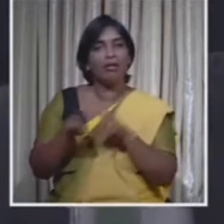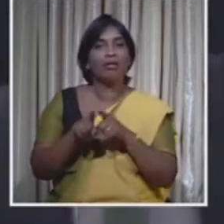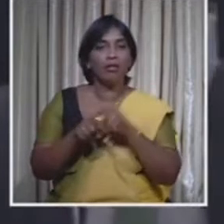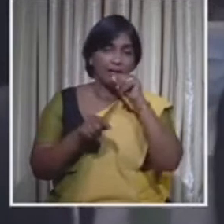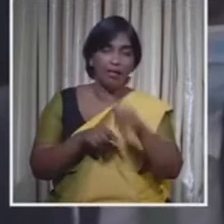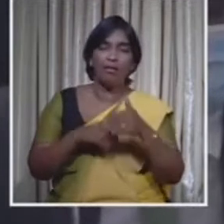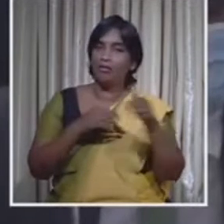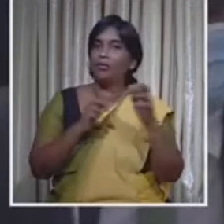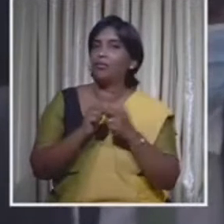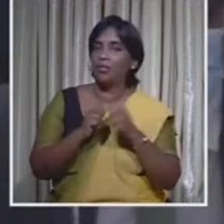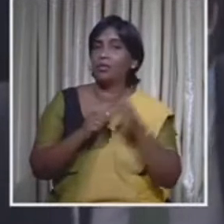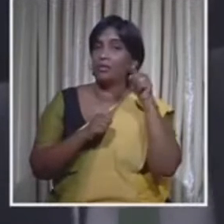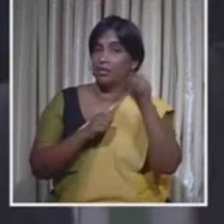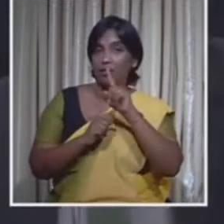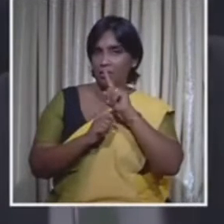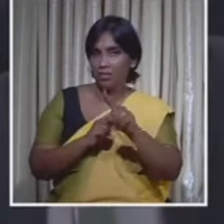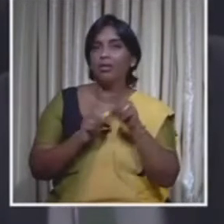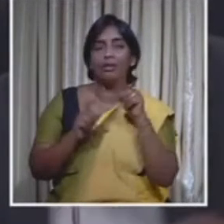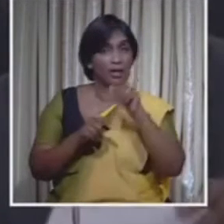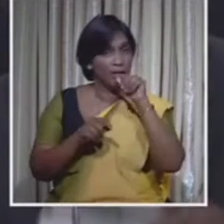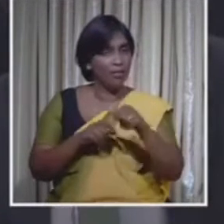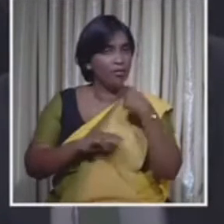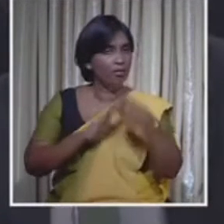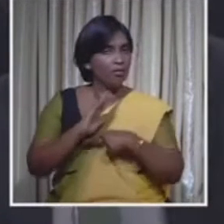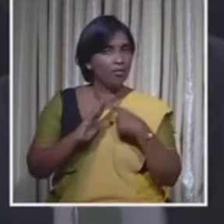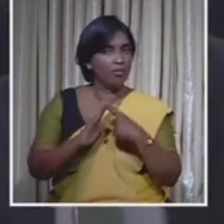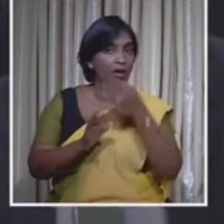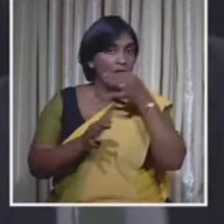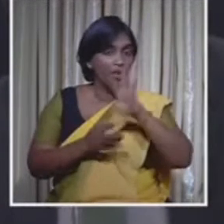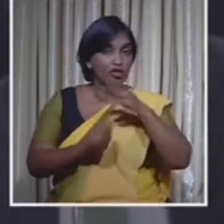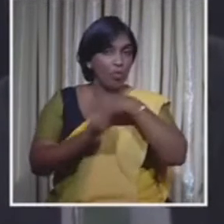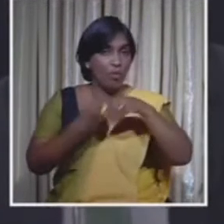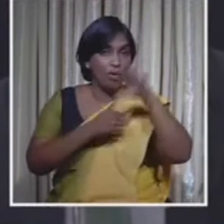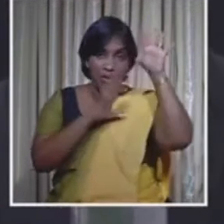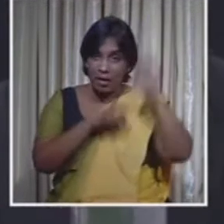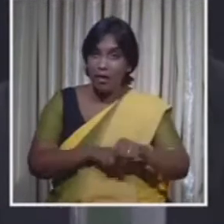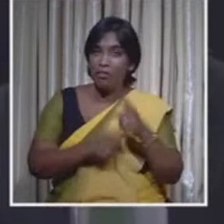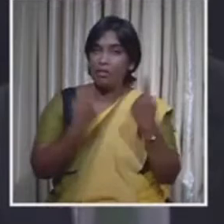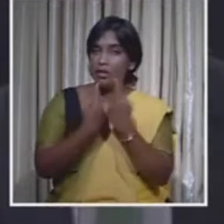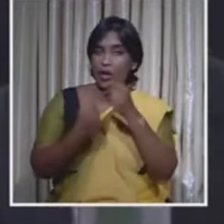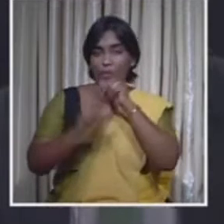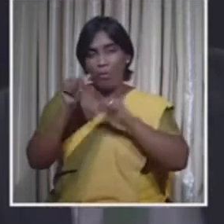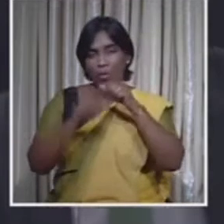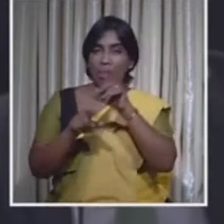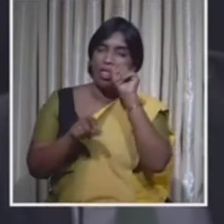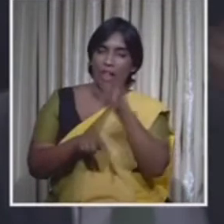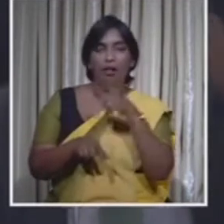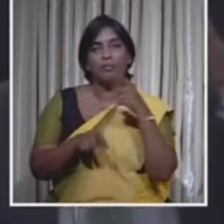ඇති වෙන තත්ත්වේ. ඔබතුමා එහෙම කියනවනම් හැබැයි මේ රටට රසායනික පොහොර රටට ගෙනාවොත් ශාක පෝෂක හරි මොන නමක්